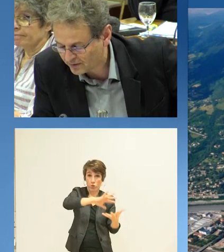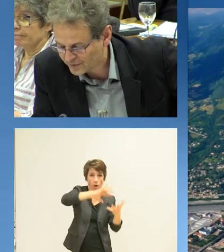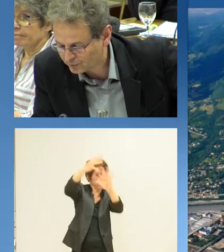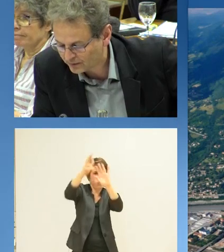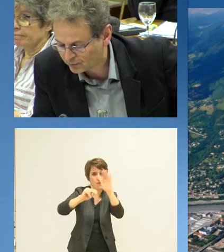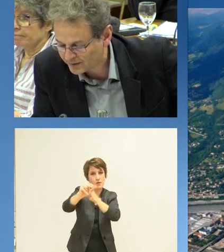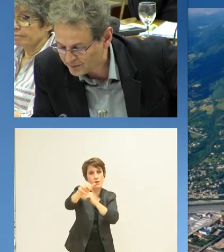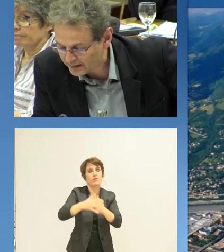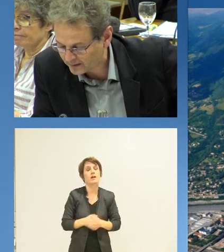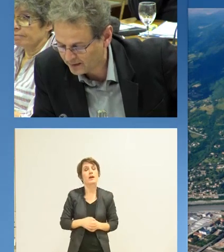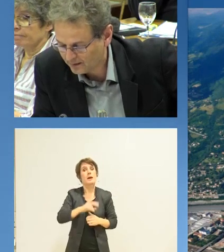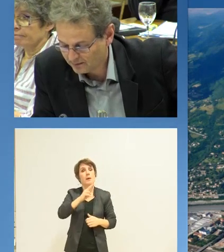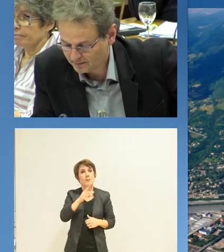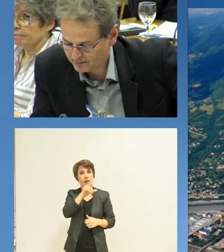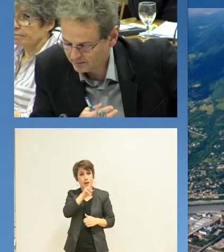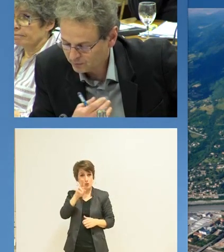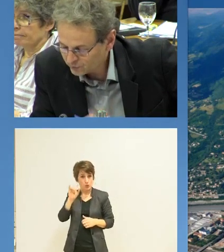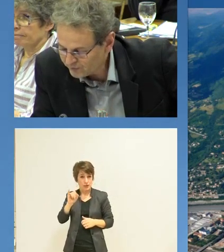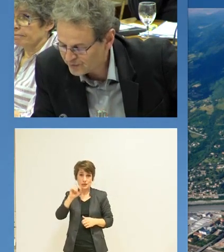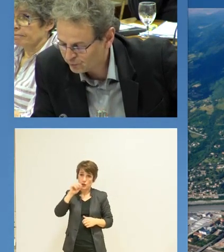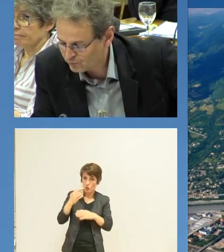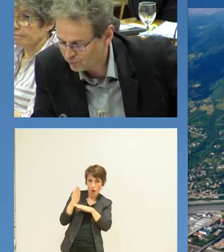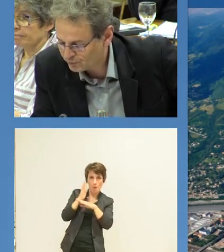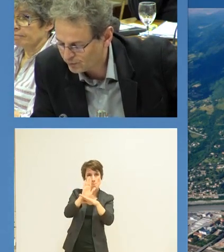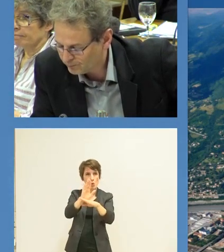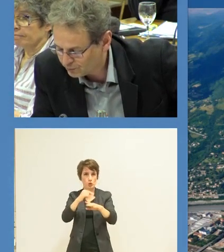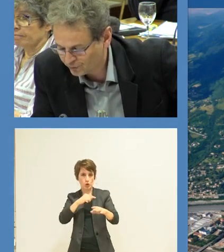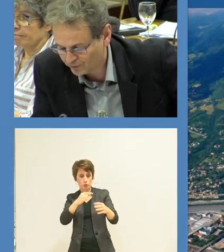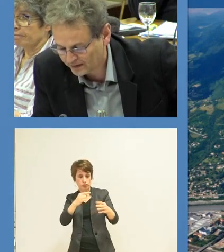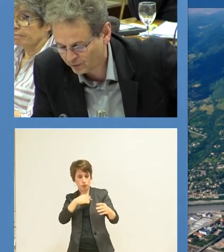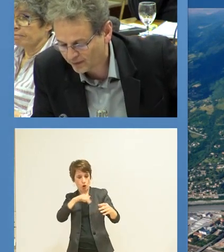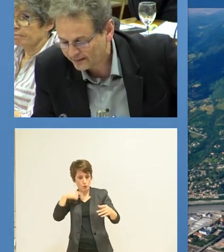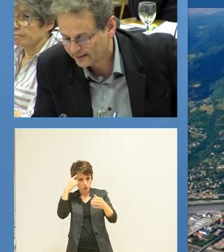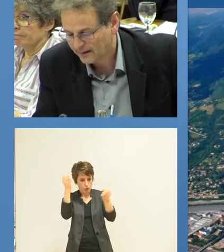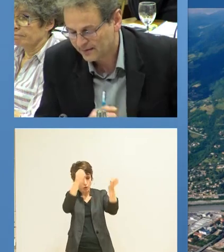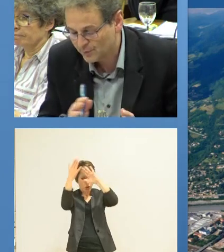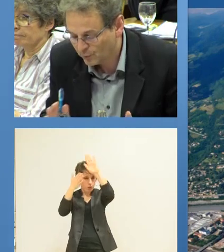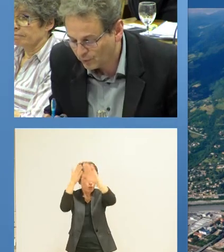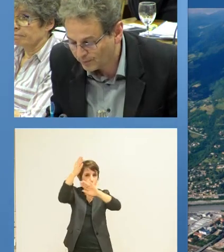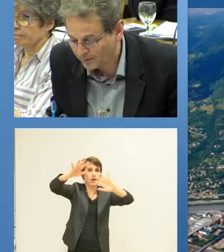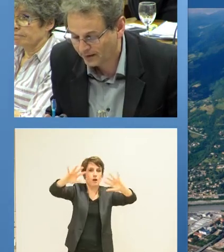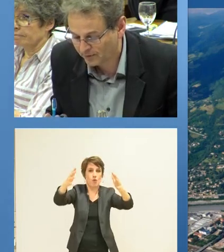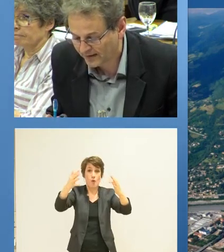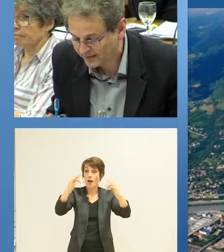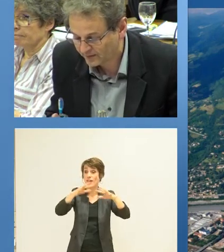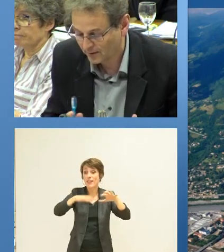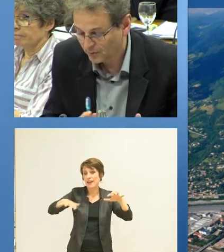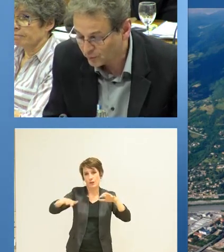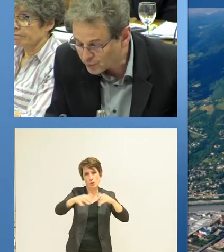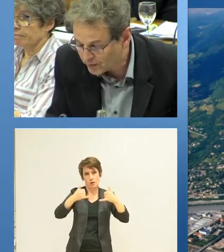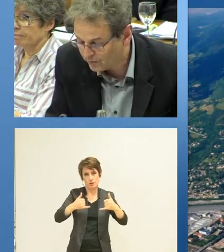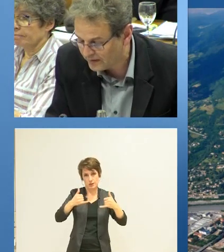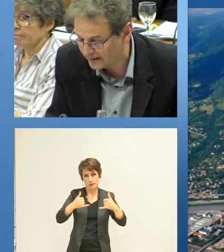d'élaboration doit traduire notre vision du monde pour notre territoire et si on regroupe prend les grands axes